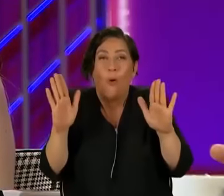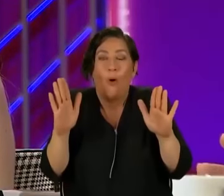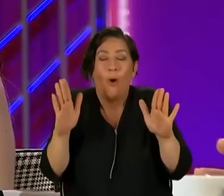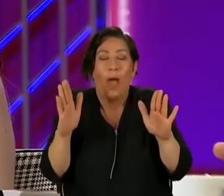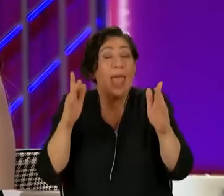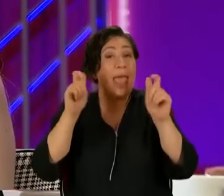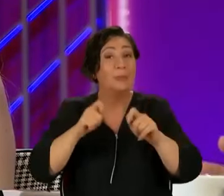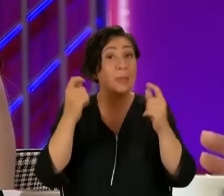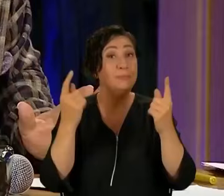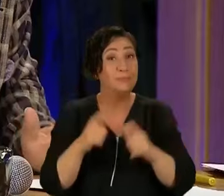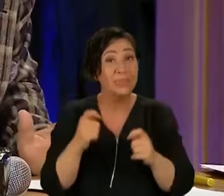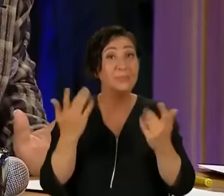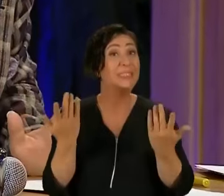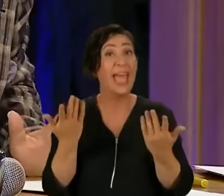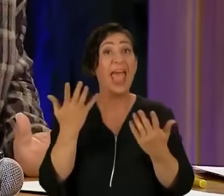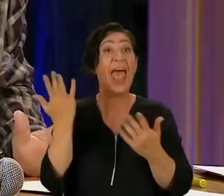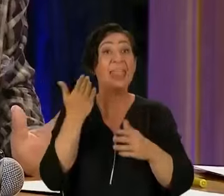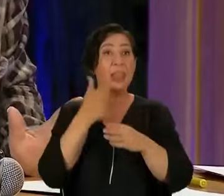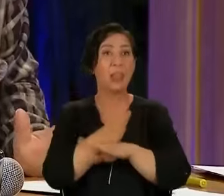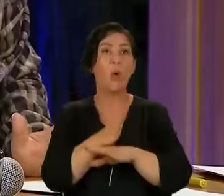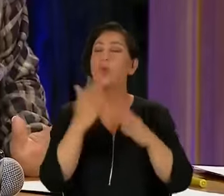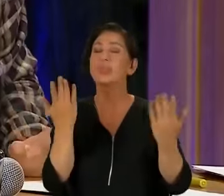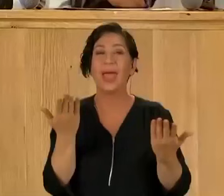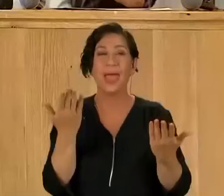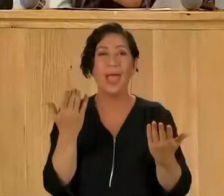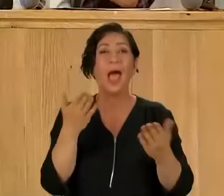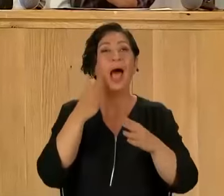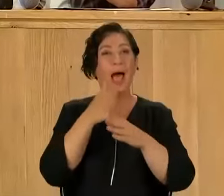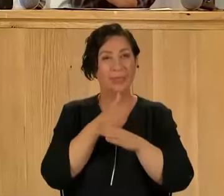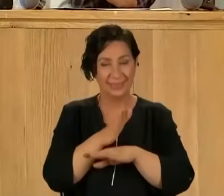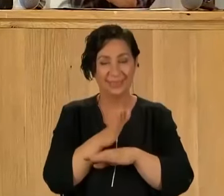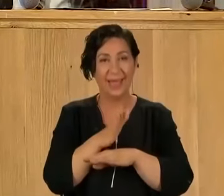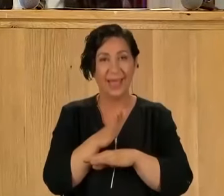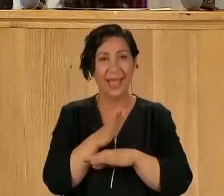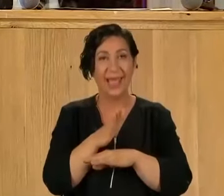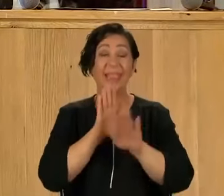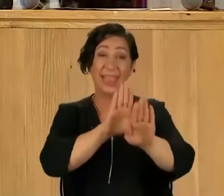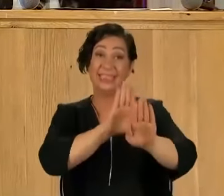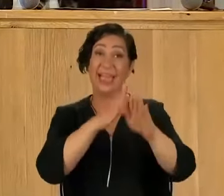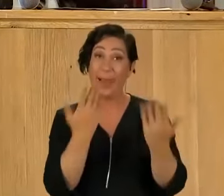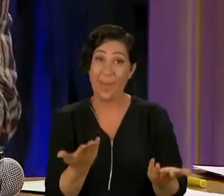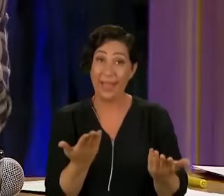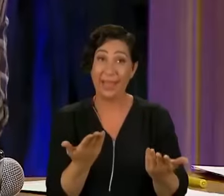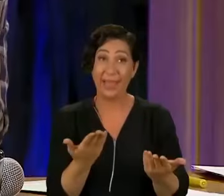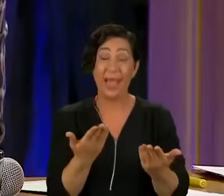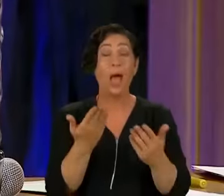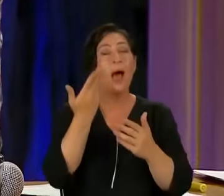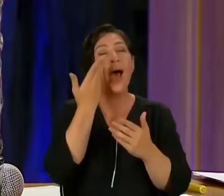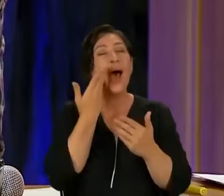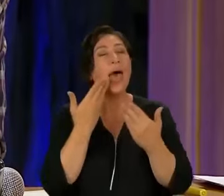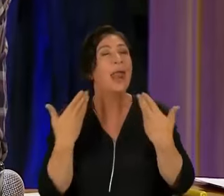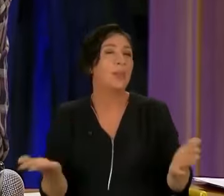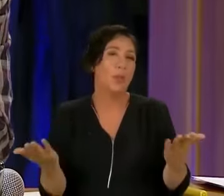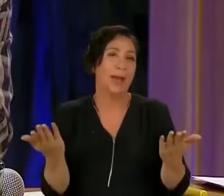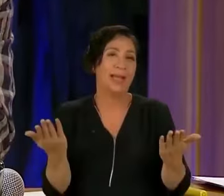Aslında yapabileceğimiz en doğru şey aslında desteklemek, hayranlık